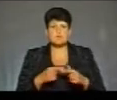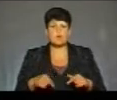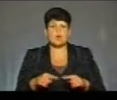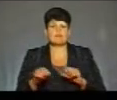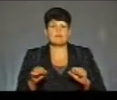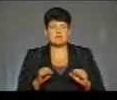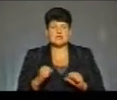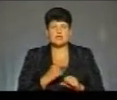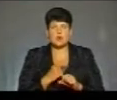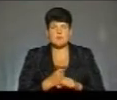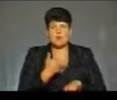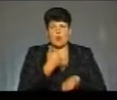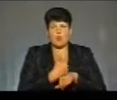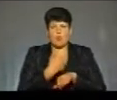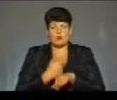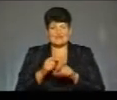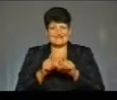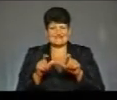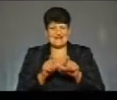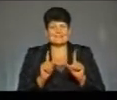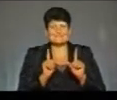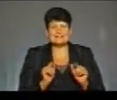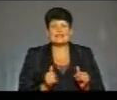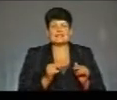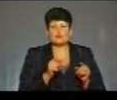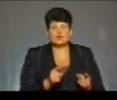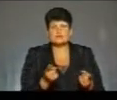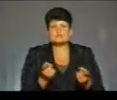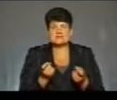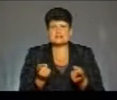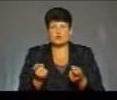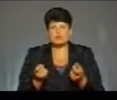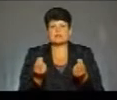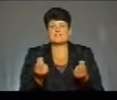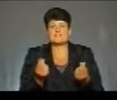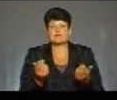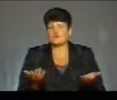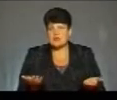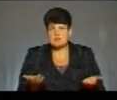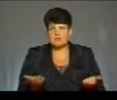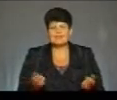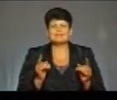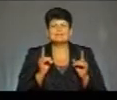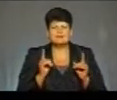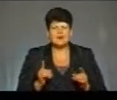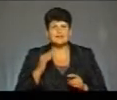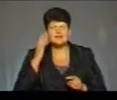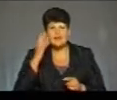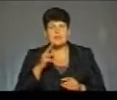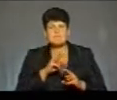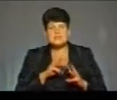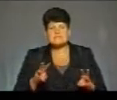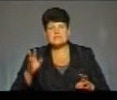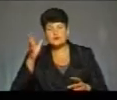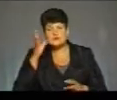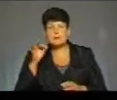влади роблять опорні навчальні заклади тільки для того, щоб залучити певне фінансування. І навіть ідея Міністерства